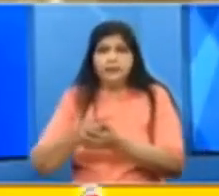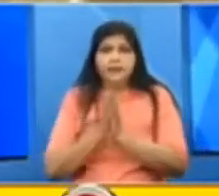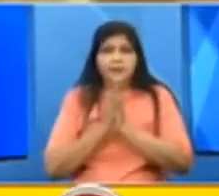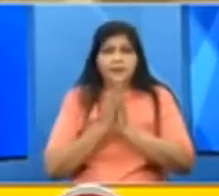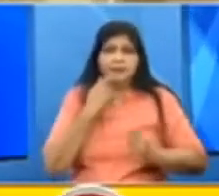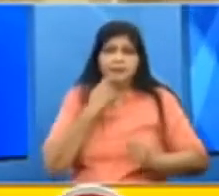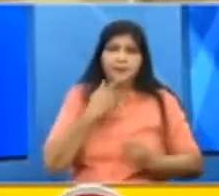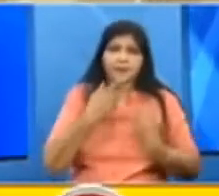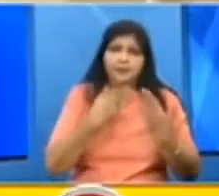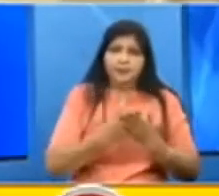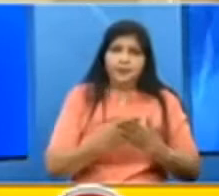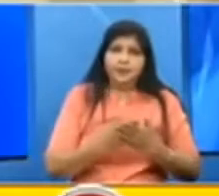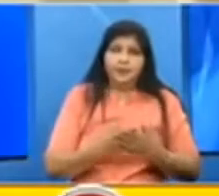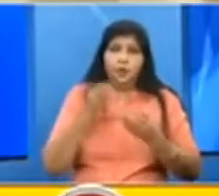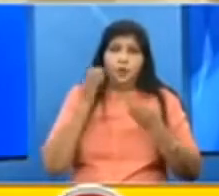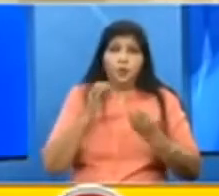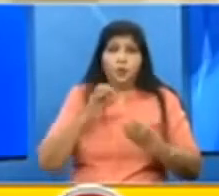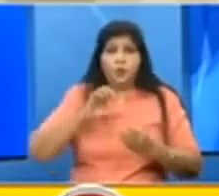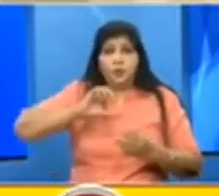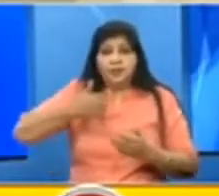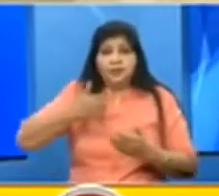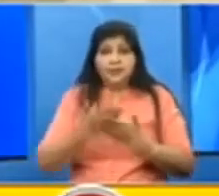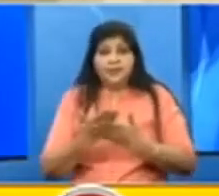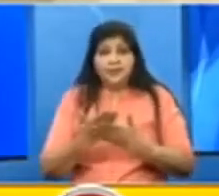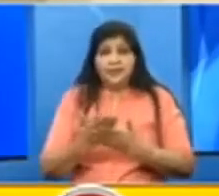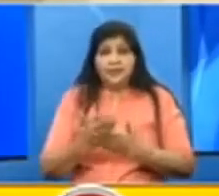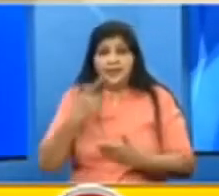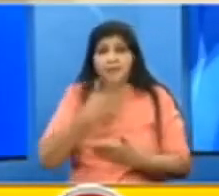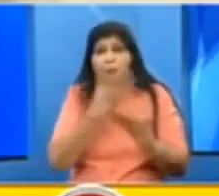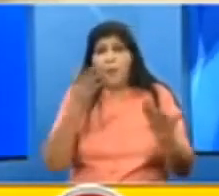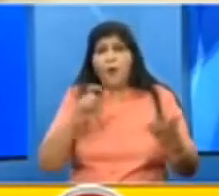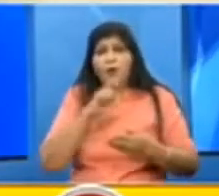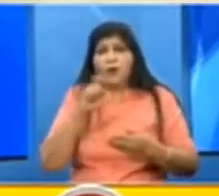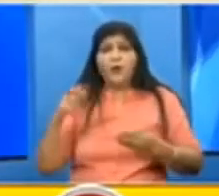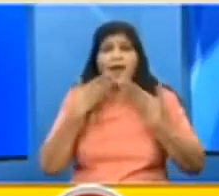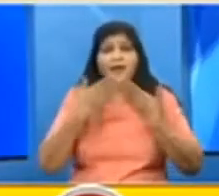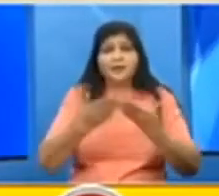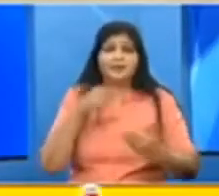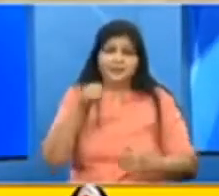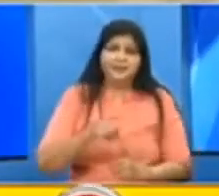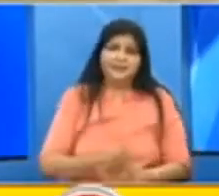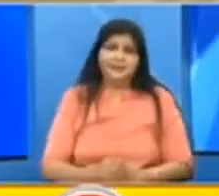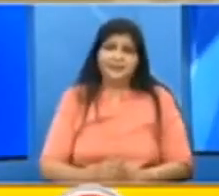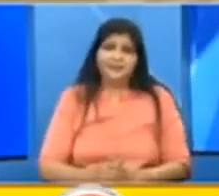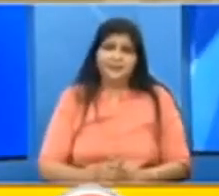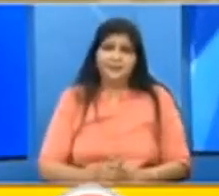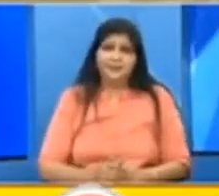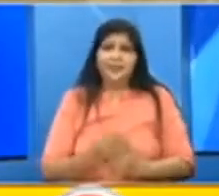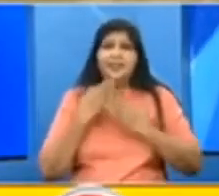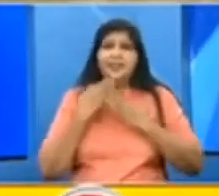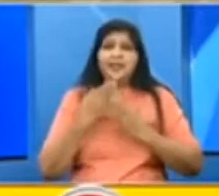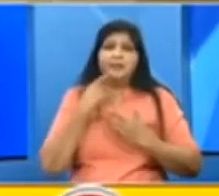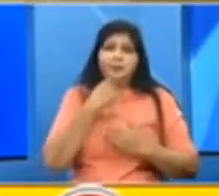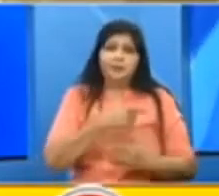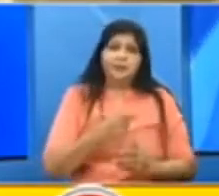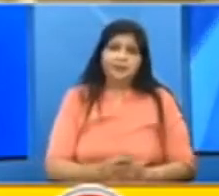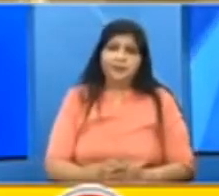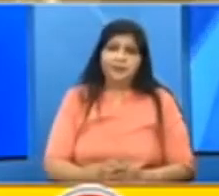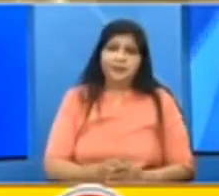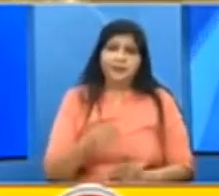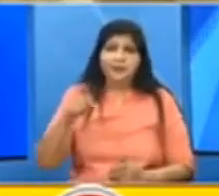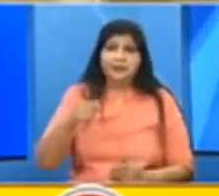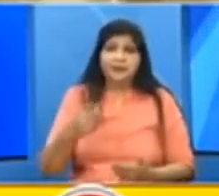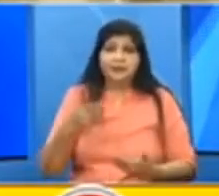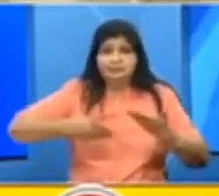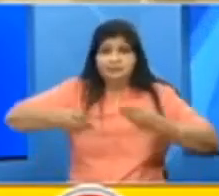सर। इतने अच्छे परिणाम के लिए आपको बहुत बहुत बधाई। धन्यवाद सर। और आपको तो